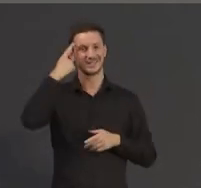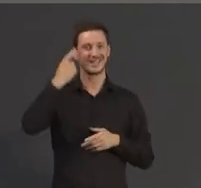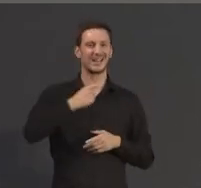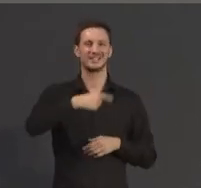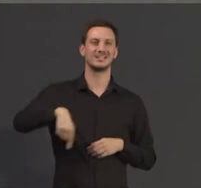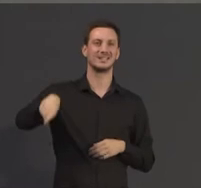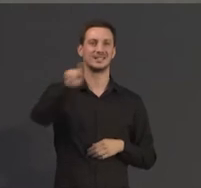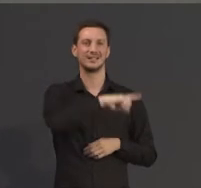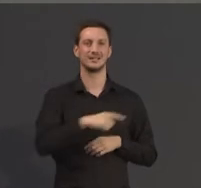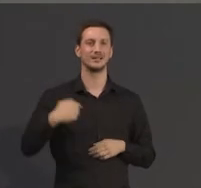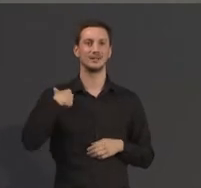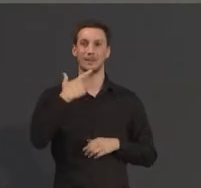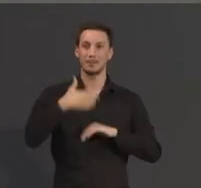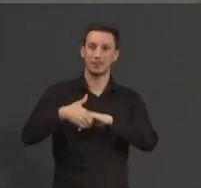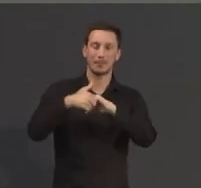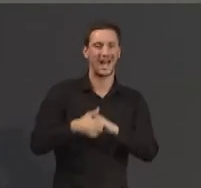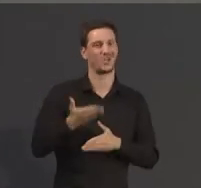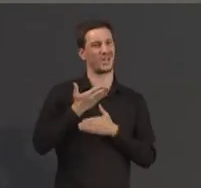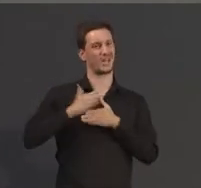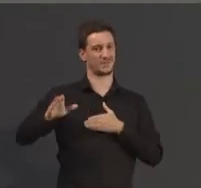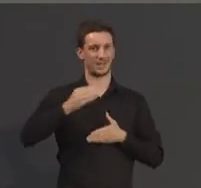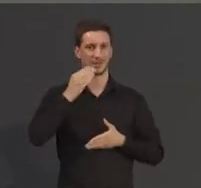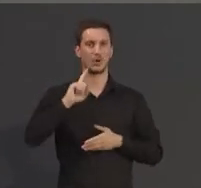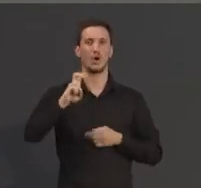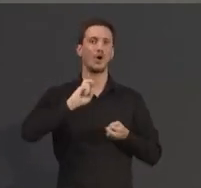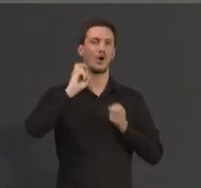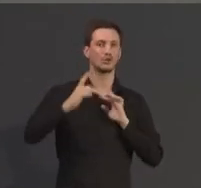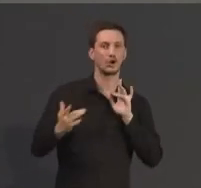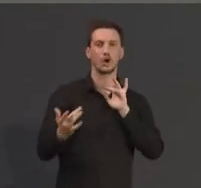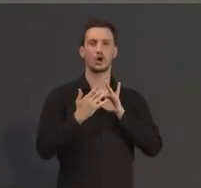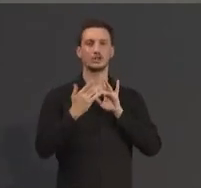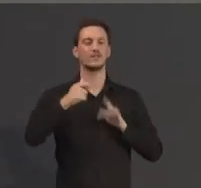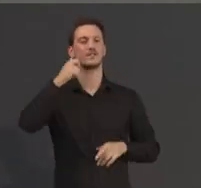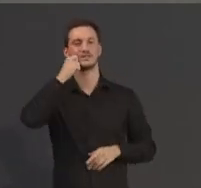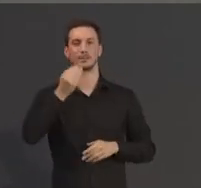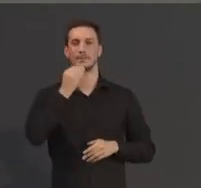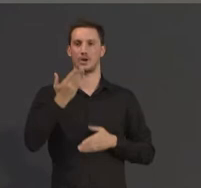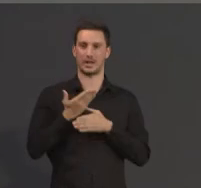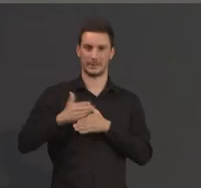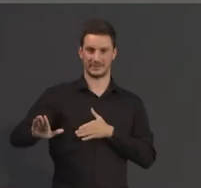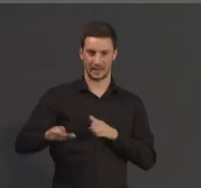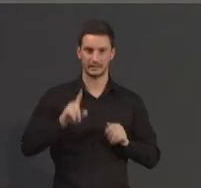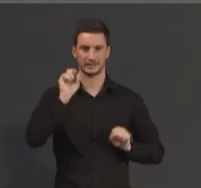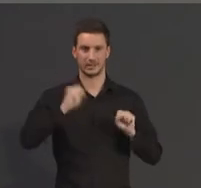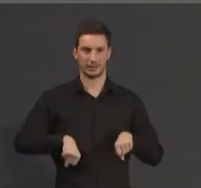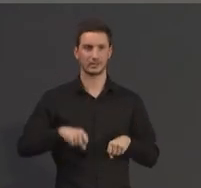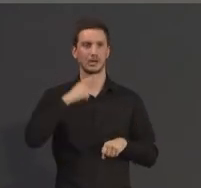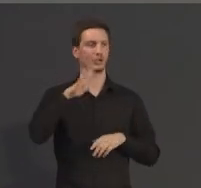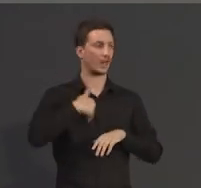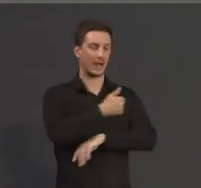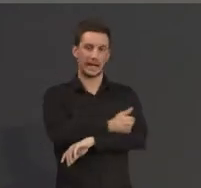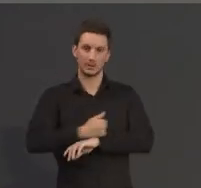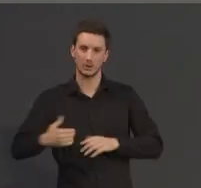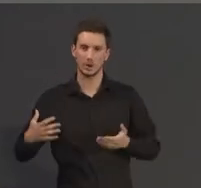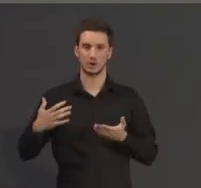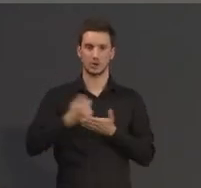sisplau, l'encaixada de mans i qualsevol altre contacte físic. Això no treu que les autoritats,